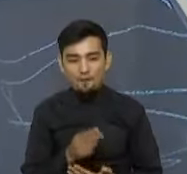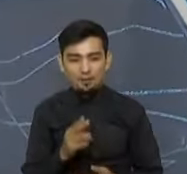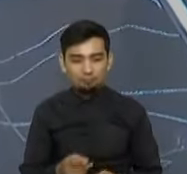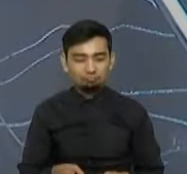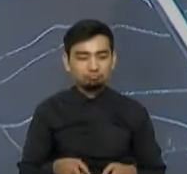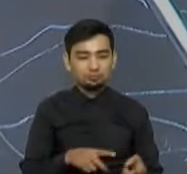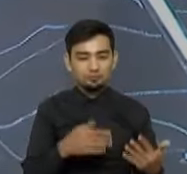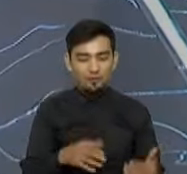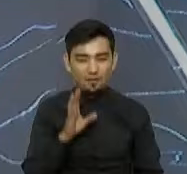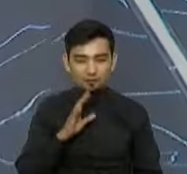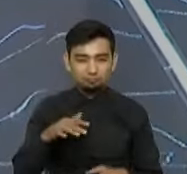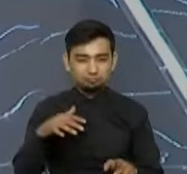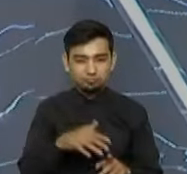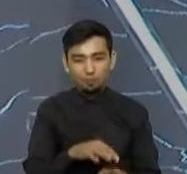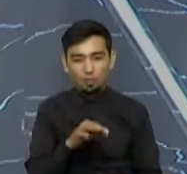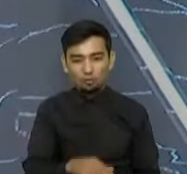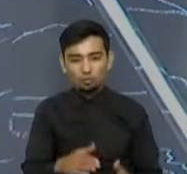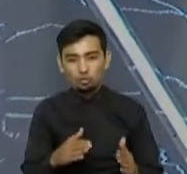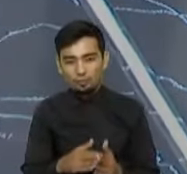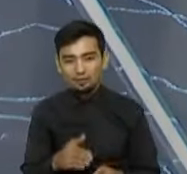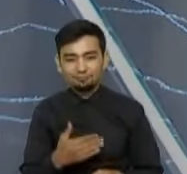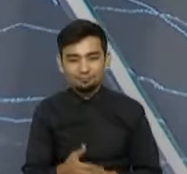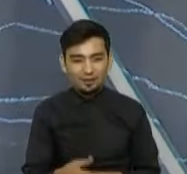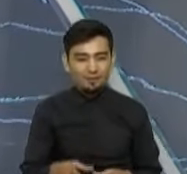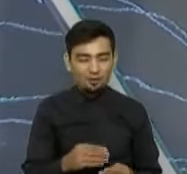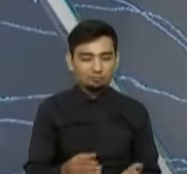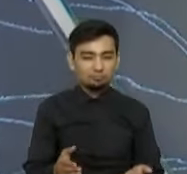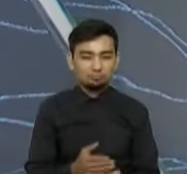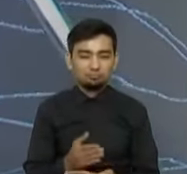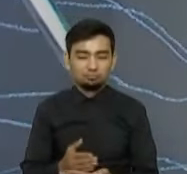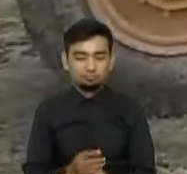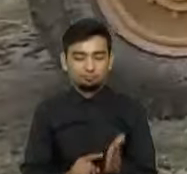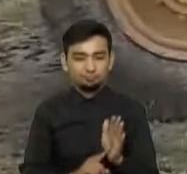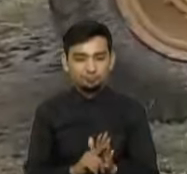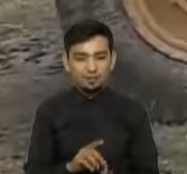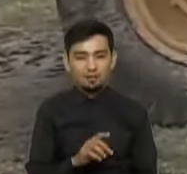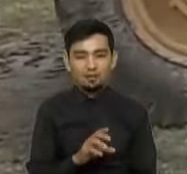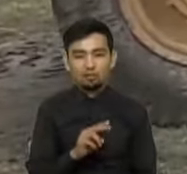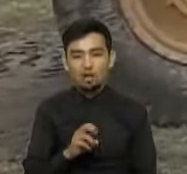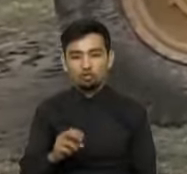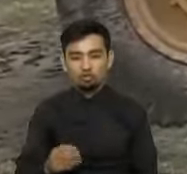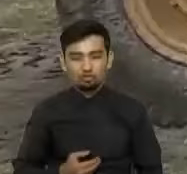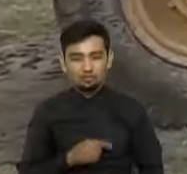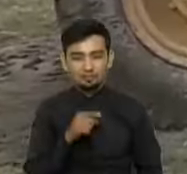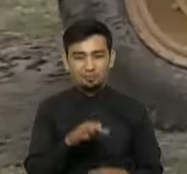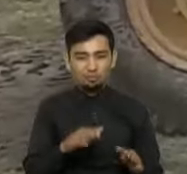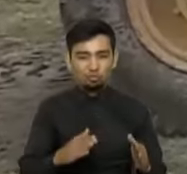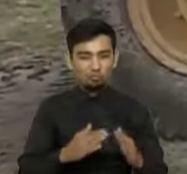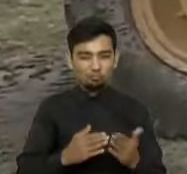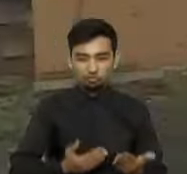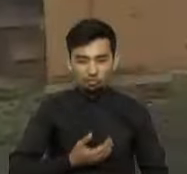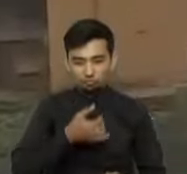екен. Ал су басып апатты деп танылған үйлер кезең-кезеңімен сүрілуде. Саяжай аумағындағы тұруға жарамсыз баспаналар